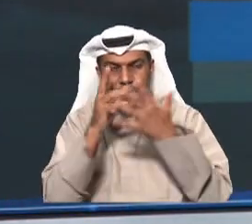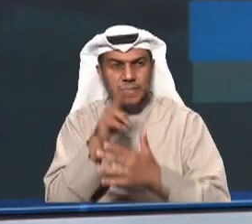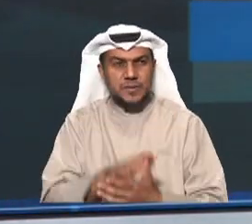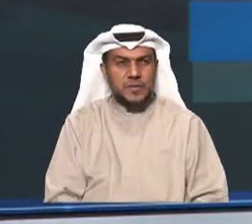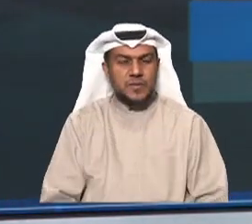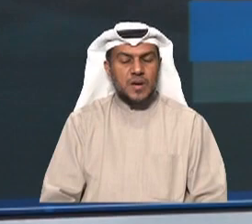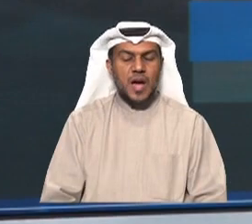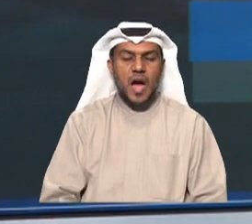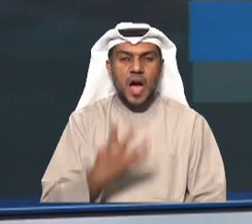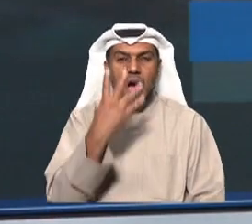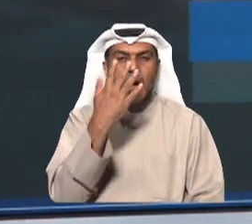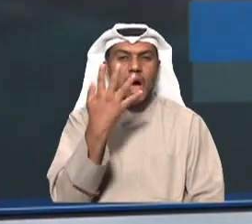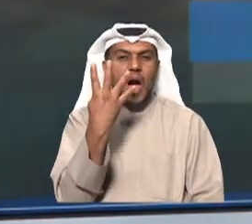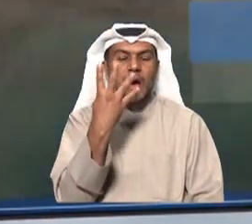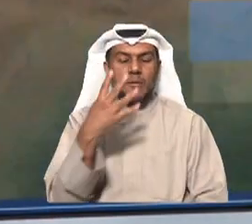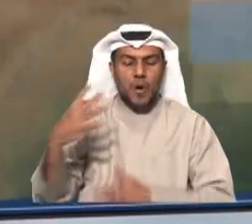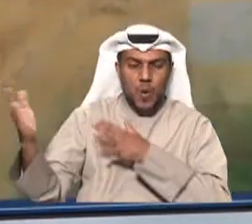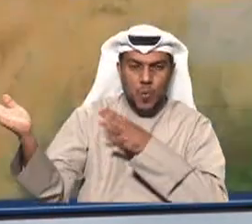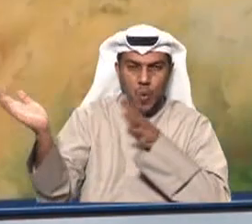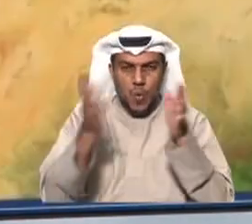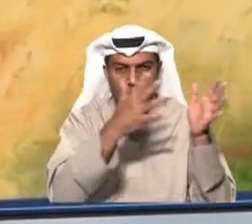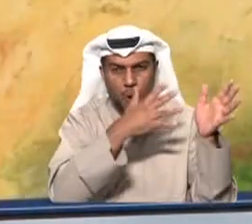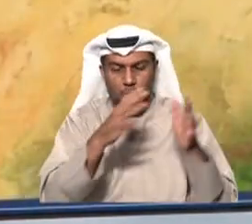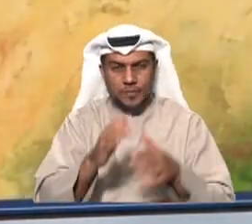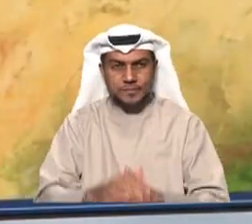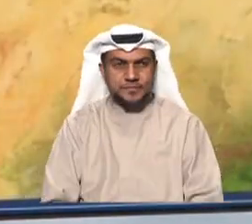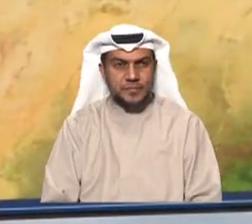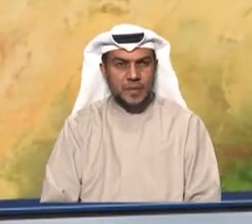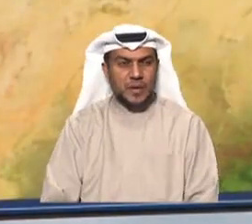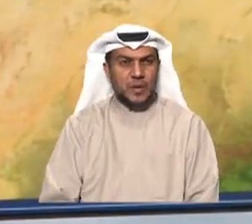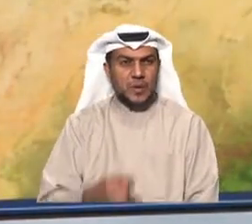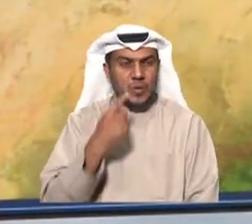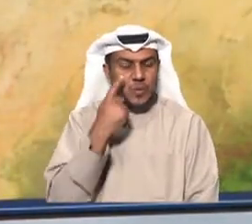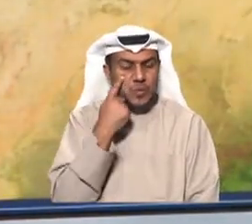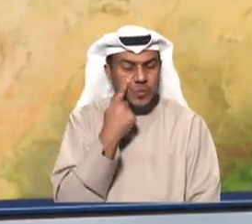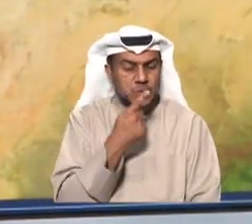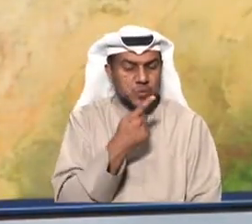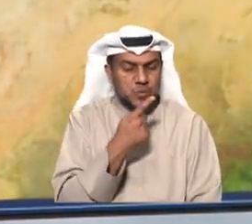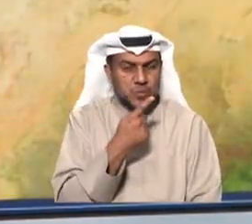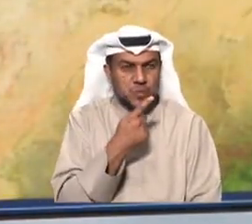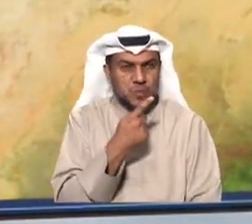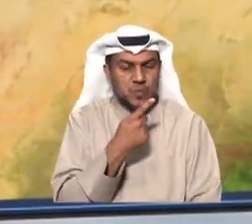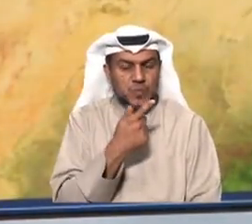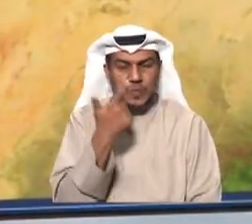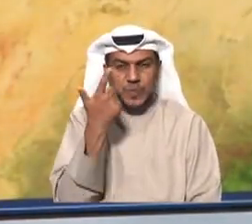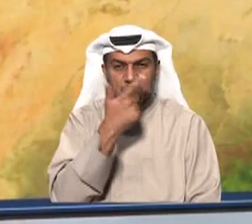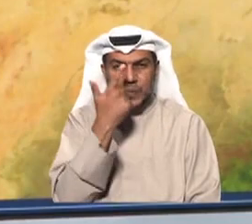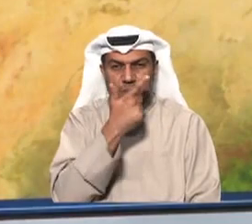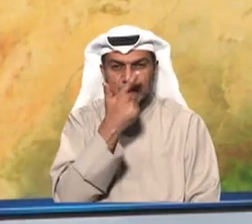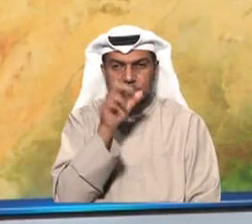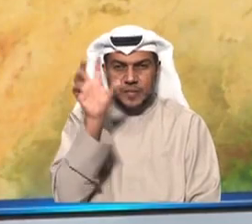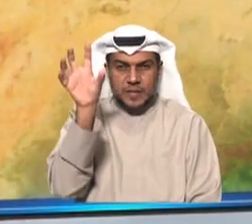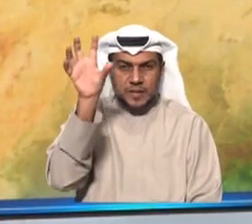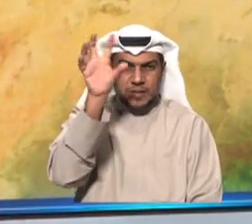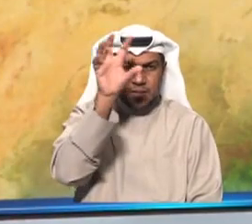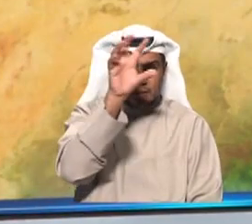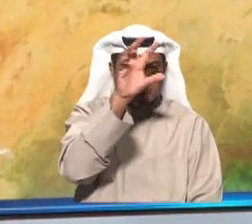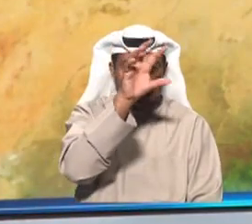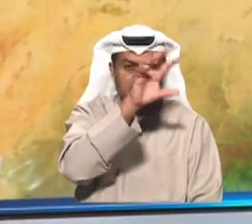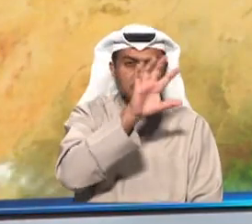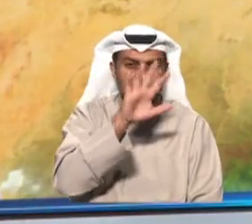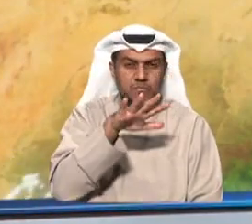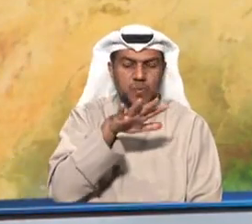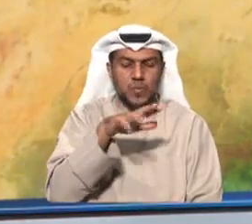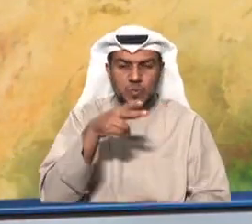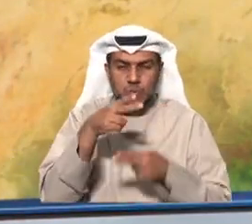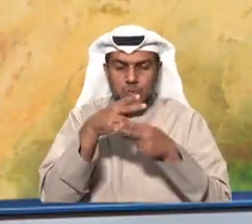إلى 4 كيلومتر في الساعة. صور الأقمار الصناعية خلال 24 ساعة الماضية تبين لنا عبور السحب العالية المتفرقة على معظم المناطق في